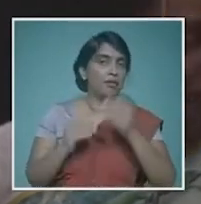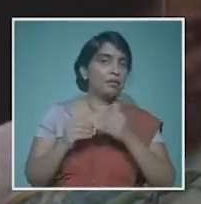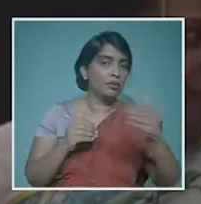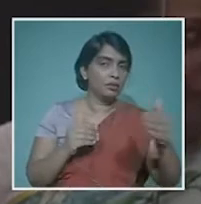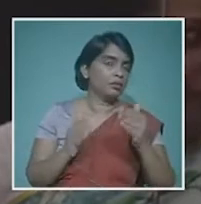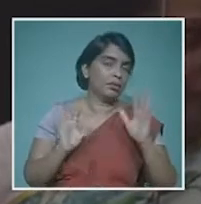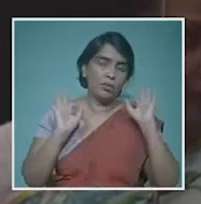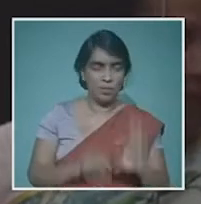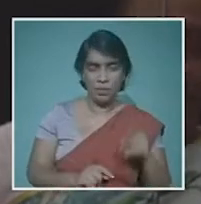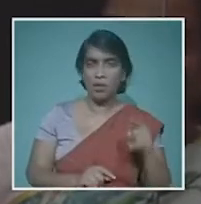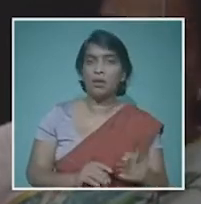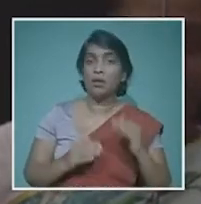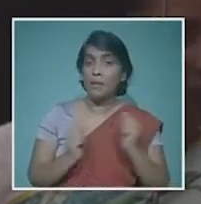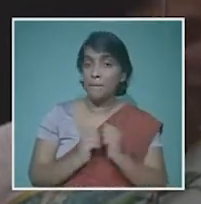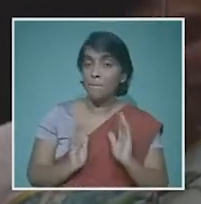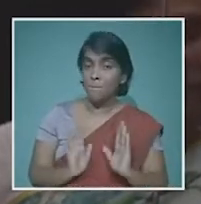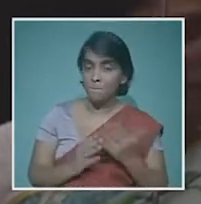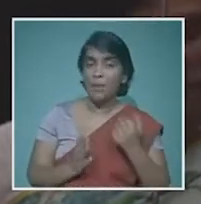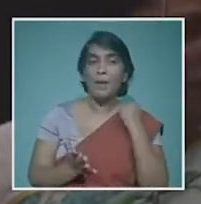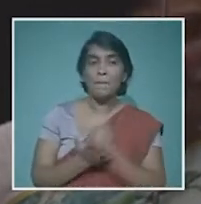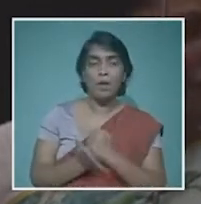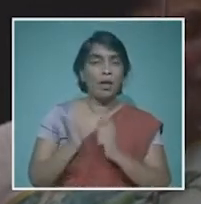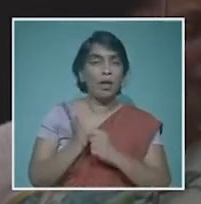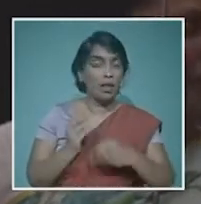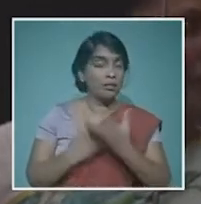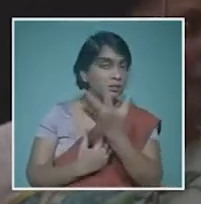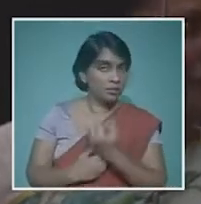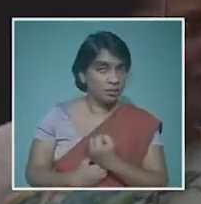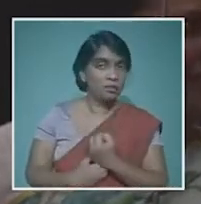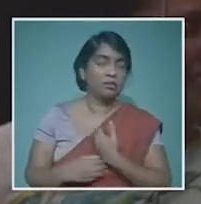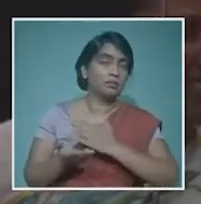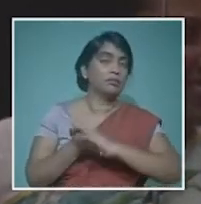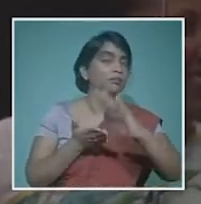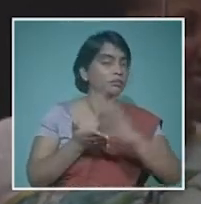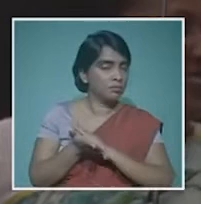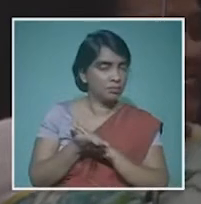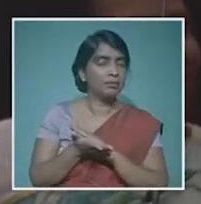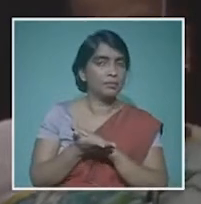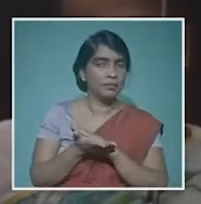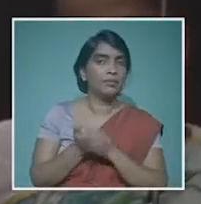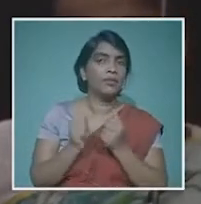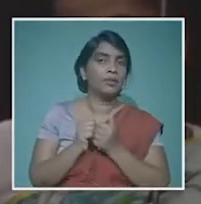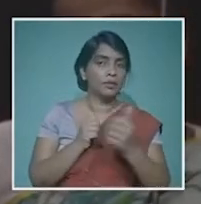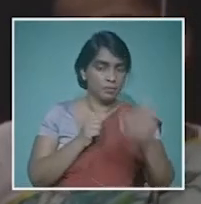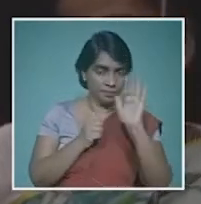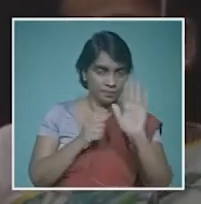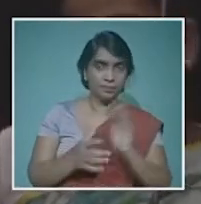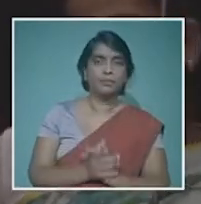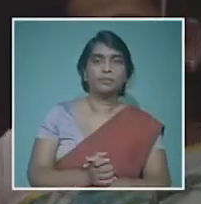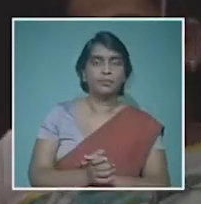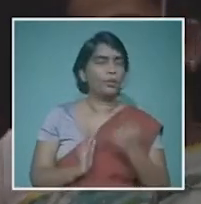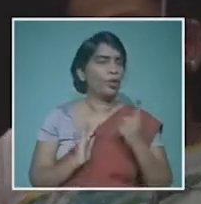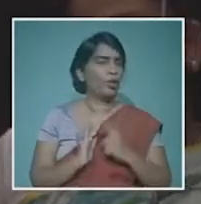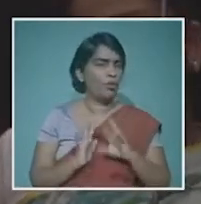අවශ්‍ය නොවන අතර ආරම්භය බැංකු සහ ණයගත් අයගේ සහයෝගය මත ක්‍රියා කර යුතු ඇත.